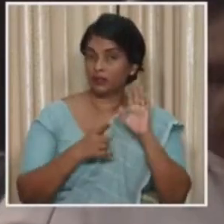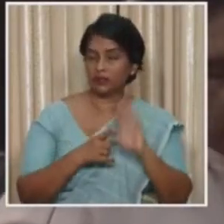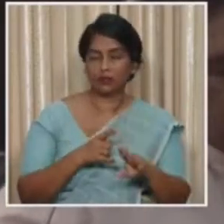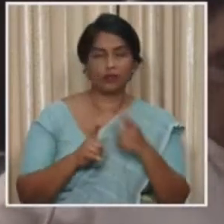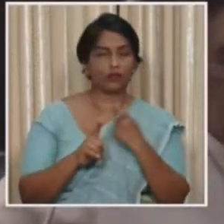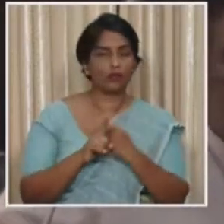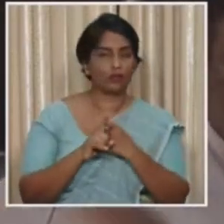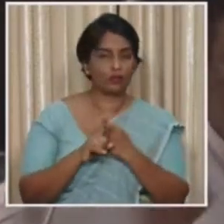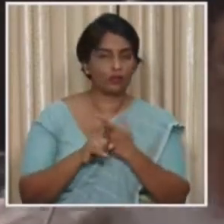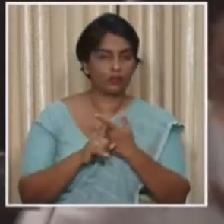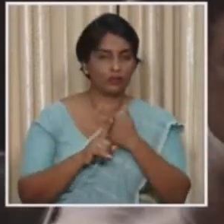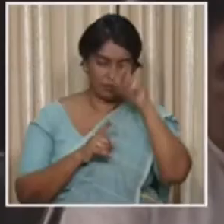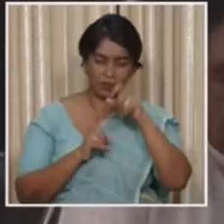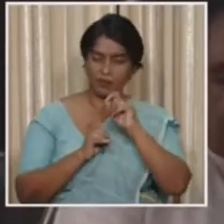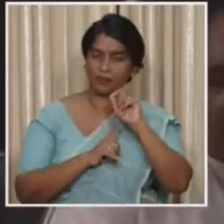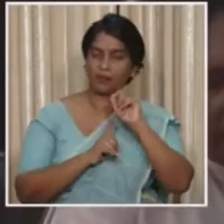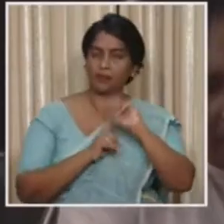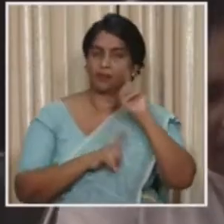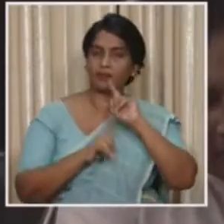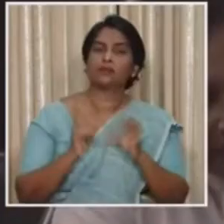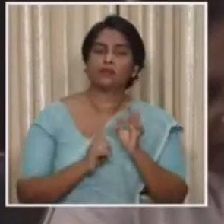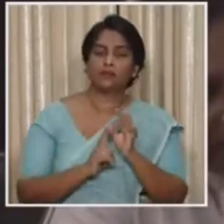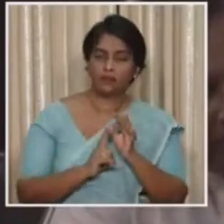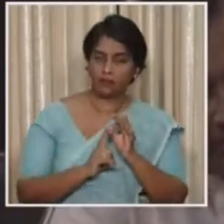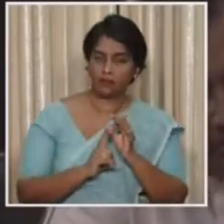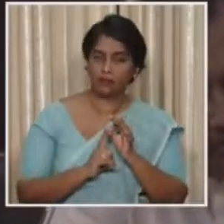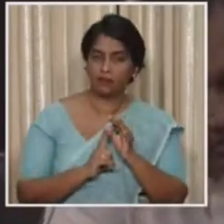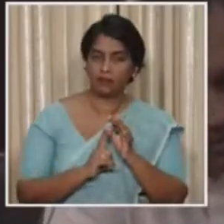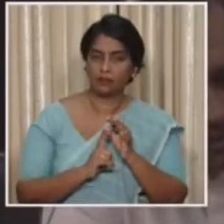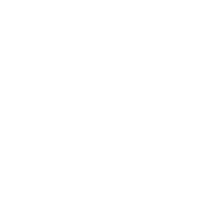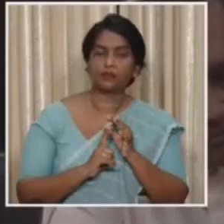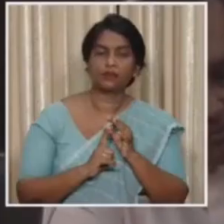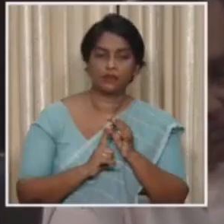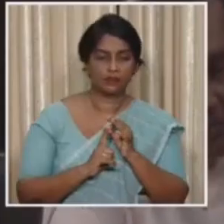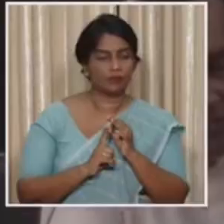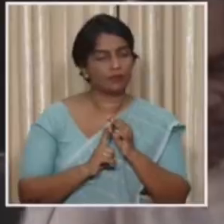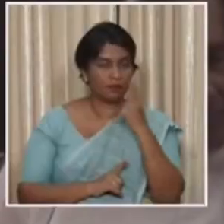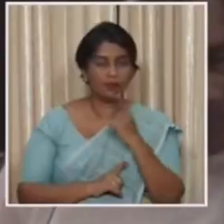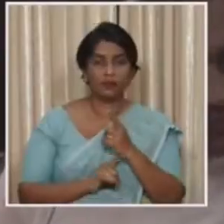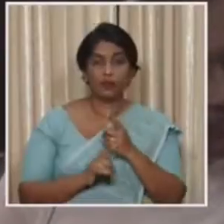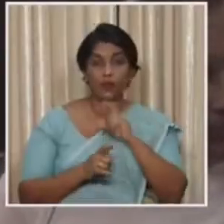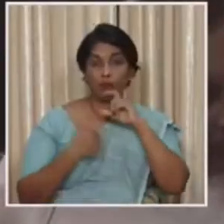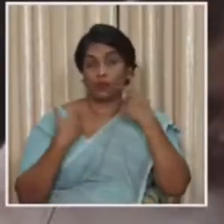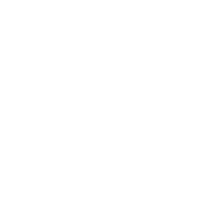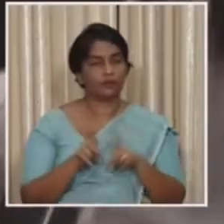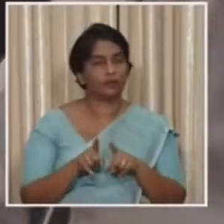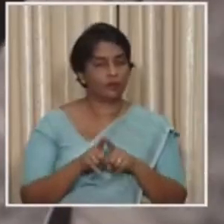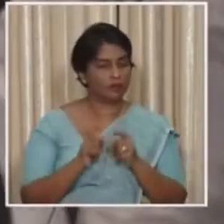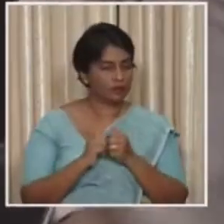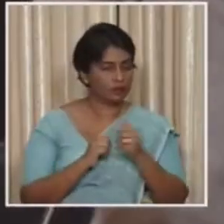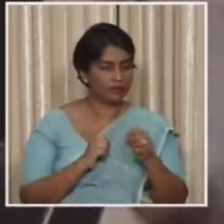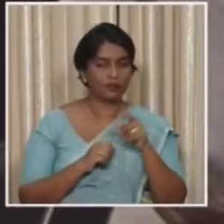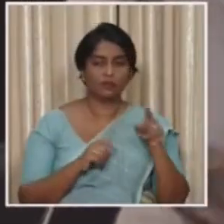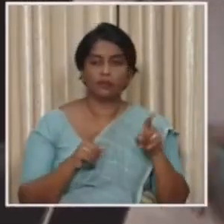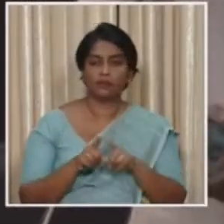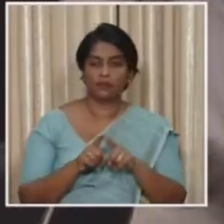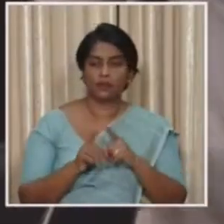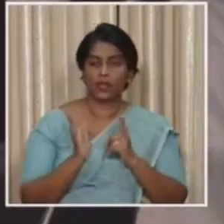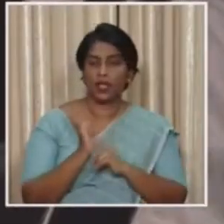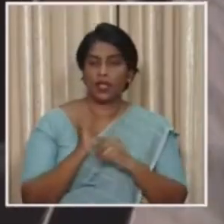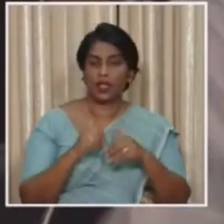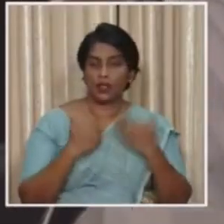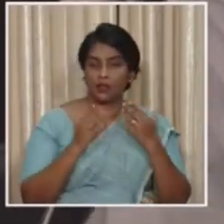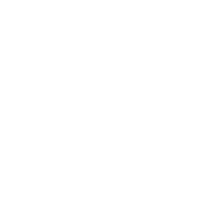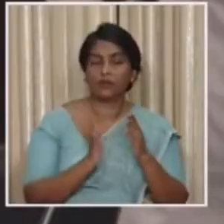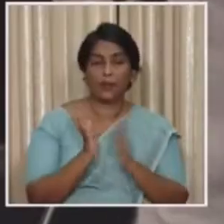புத்திக பாராளுமன்ற உறுப்பினர் அவர்கள் ஒரு சிறந்த கிரிமினல் லாயராக செயல்பட்டவர் லேக் ஹவுஸிலே அதே போல மகாவலி